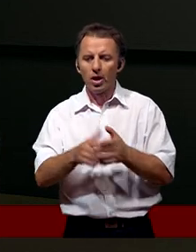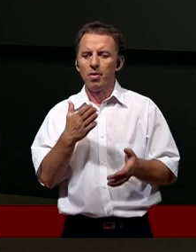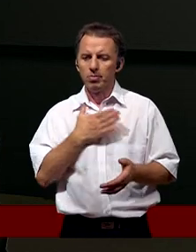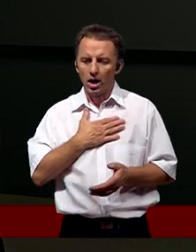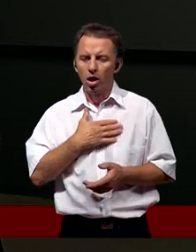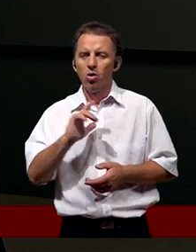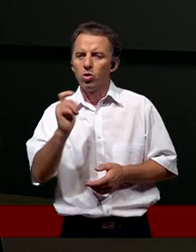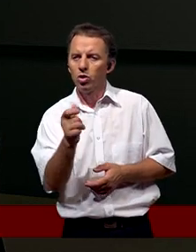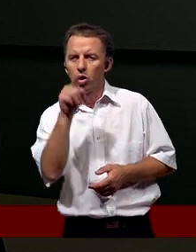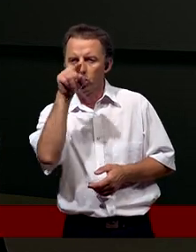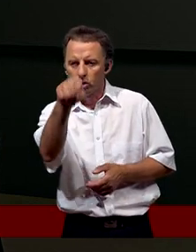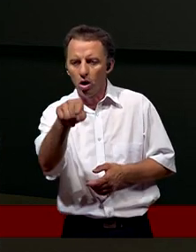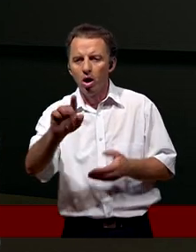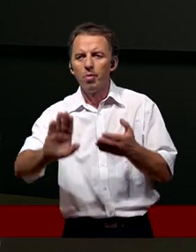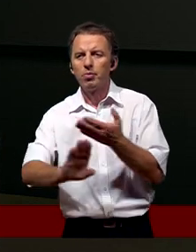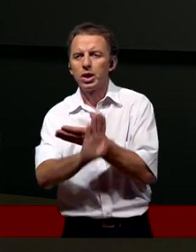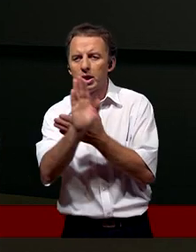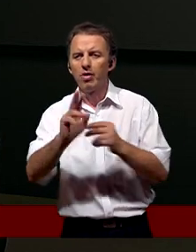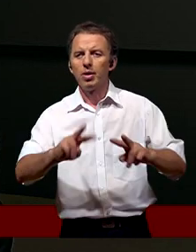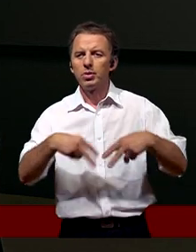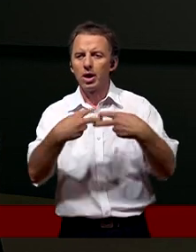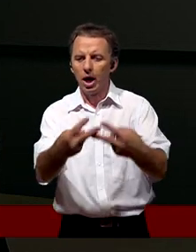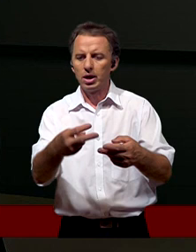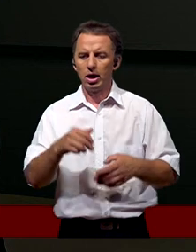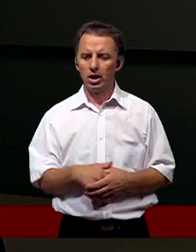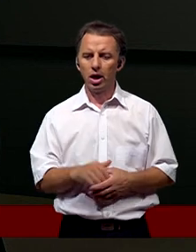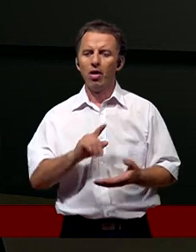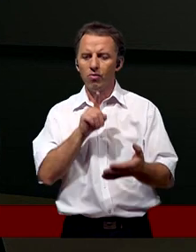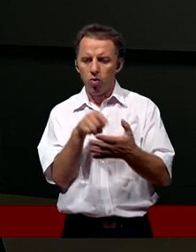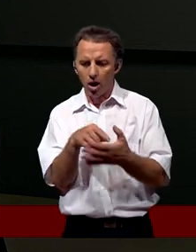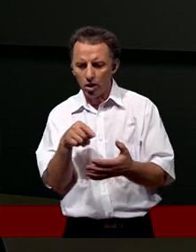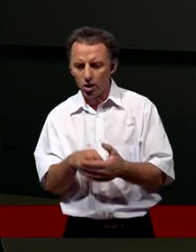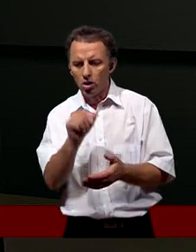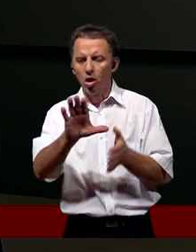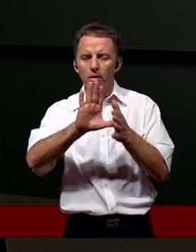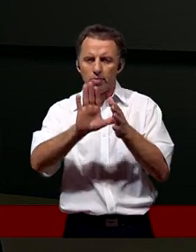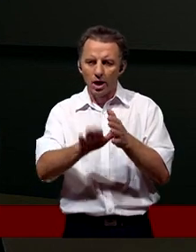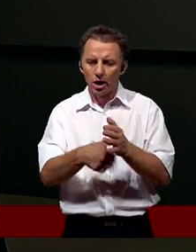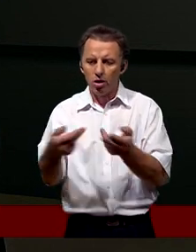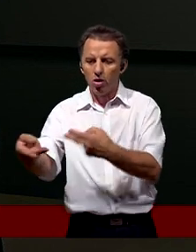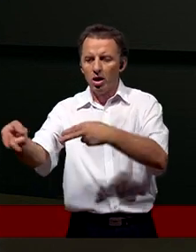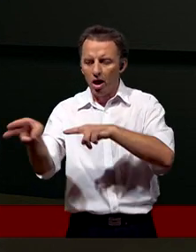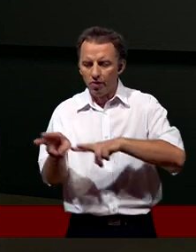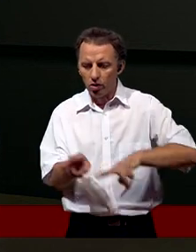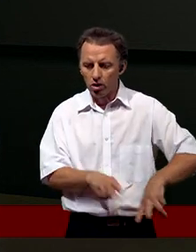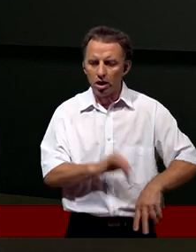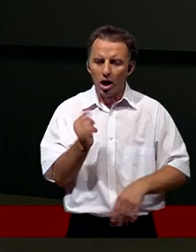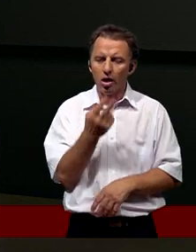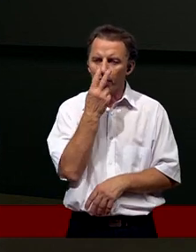miał coś przestawić, miał właśnie to miasto nawrócić. Jak